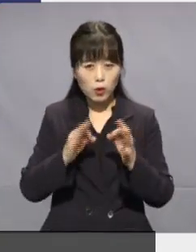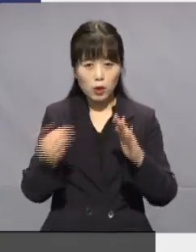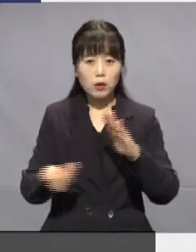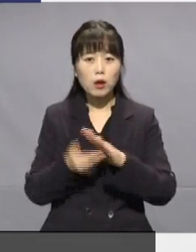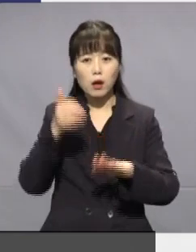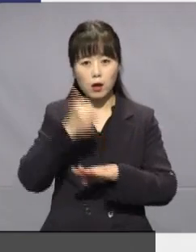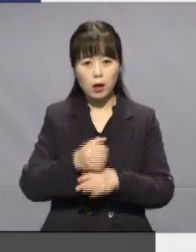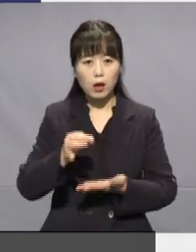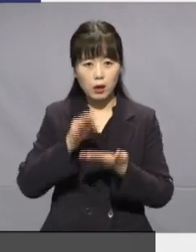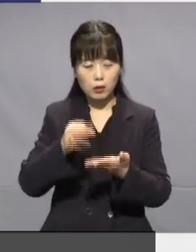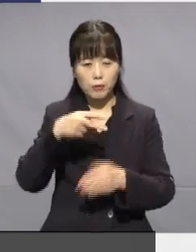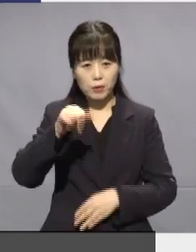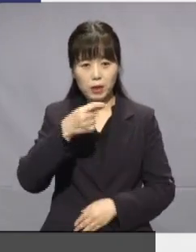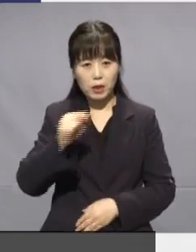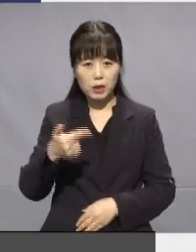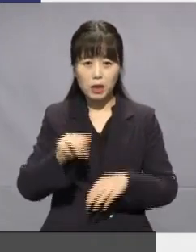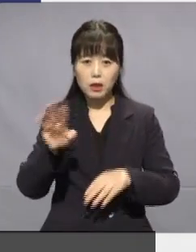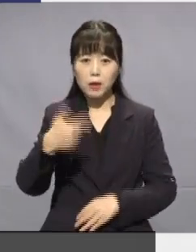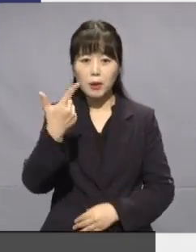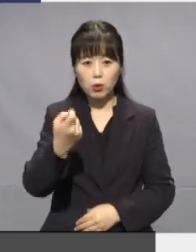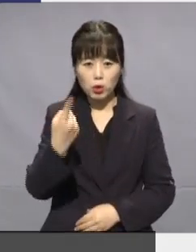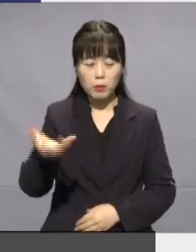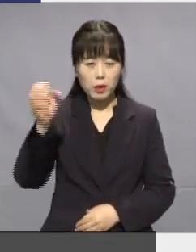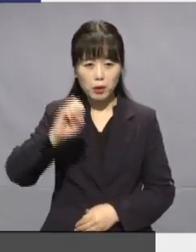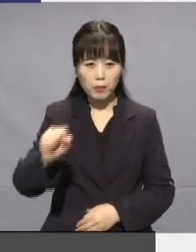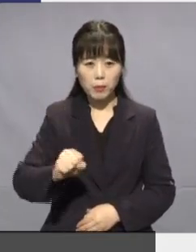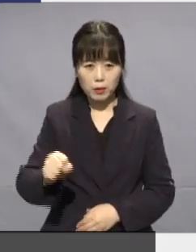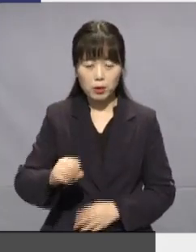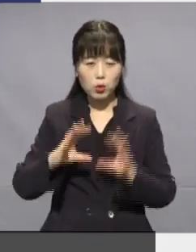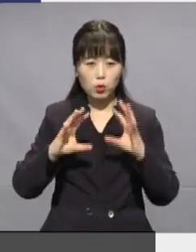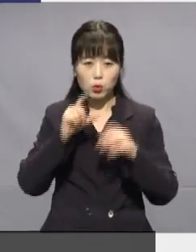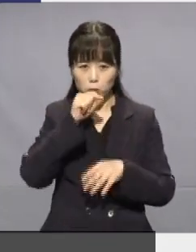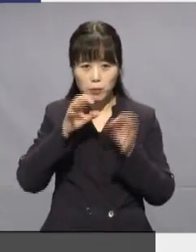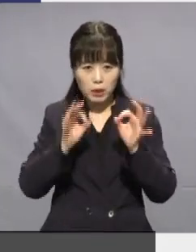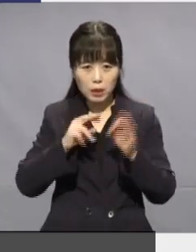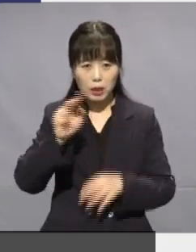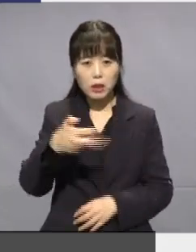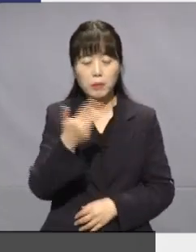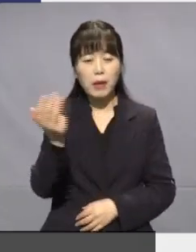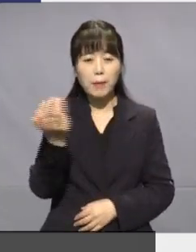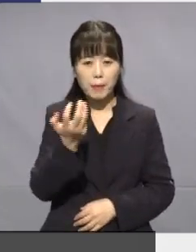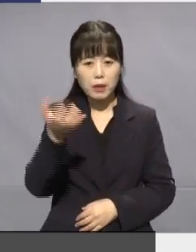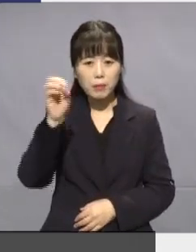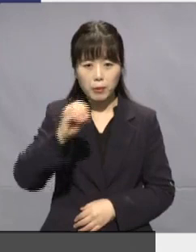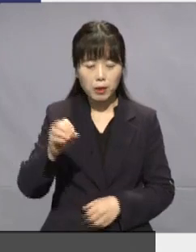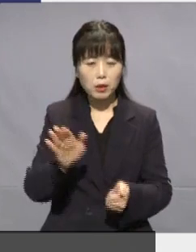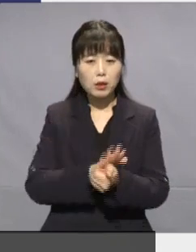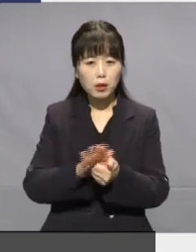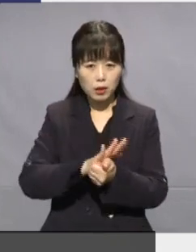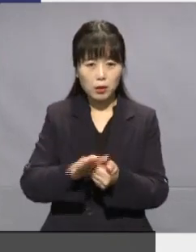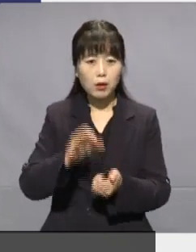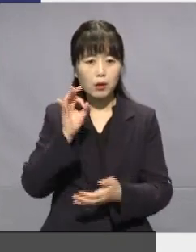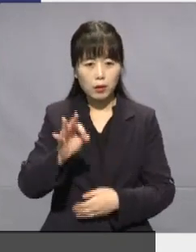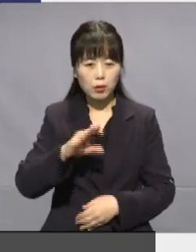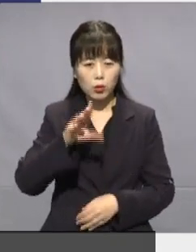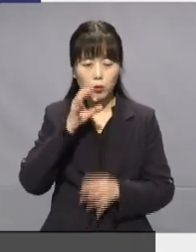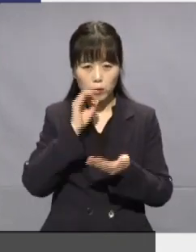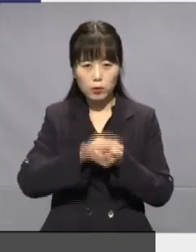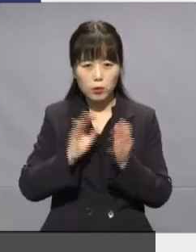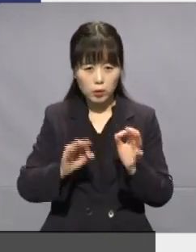성과급 신한은행이 361% 국민 280% 특별 경력 nh농협 400